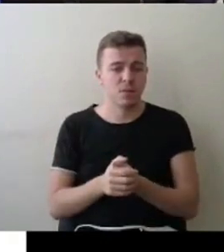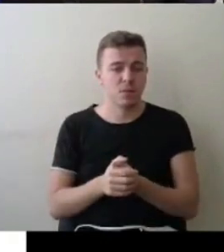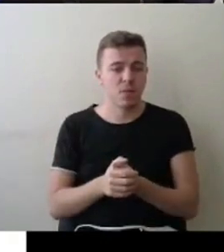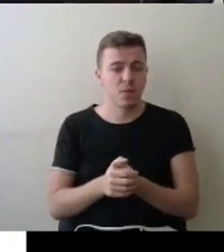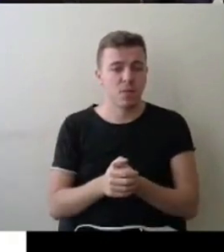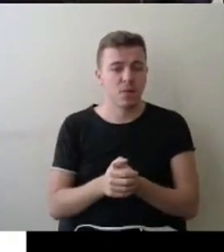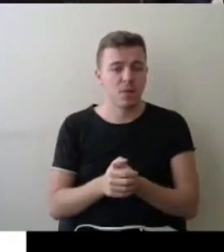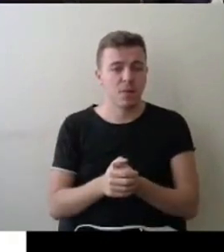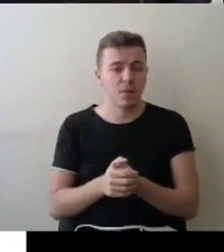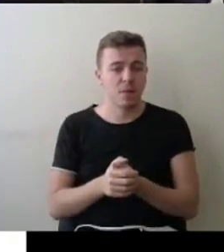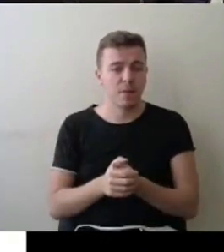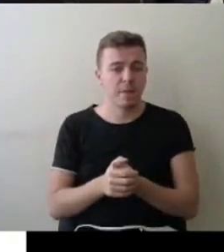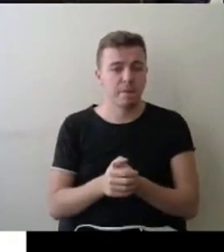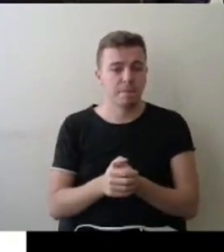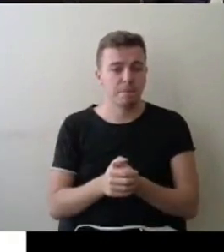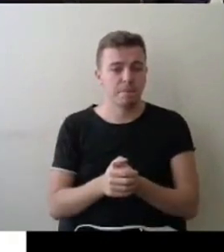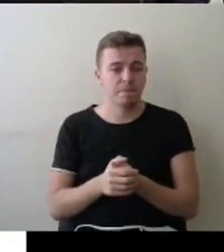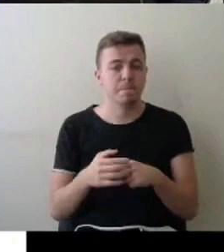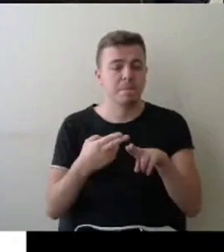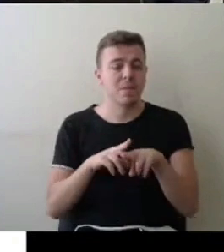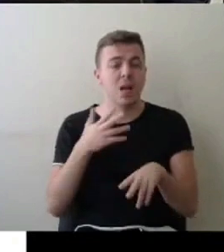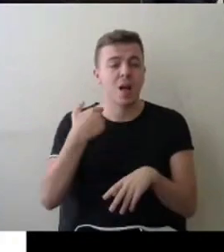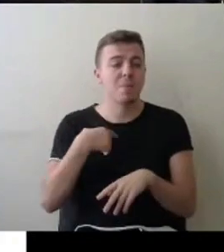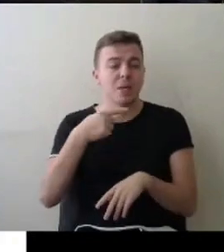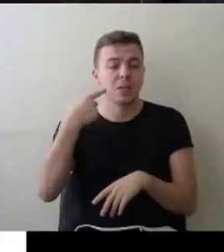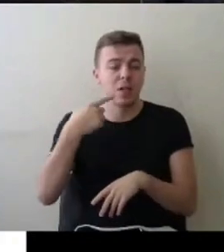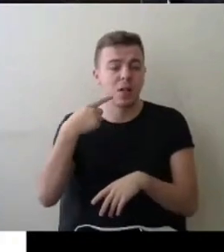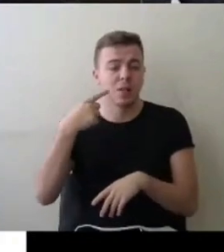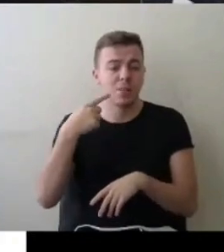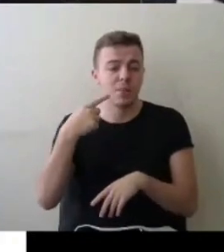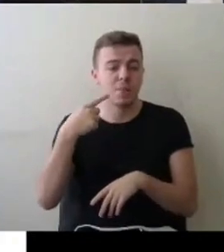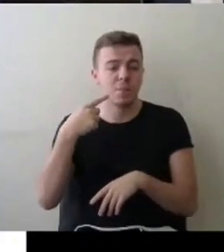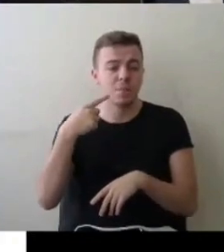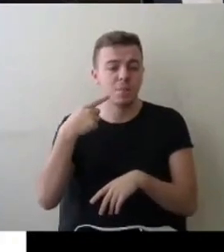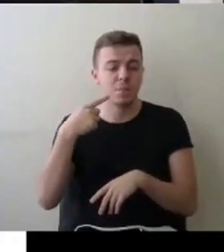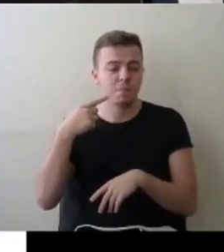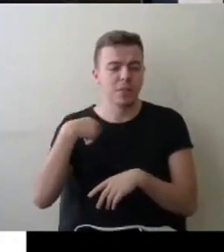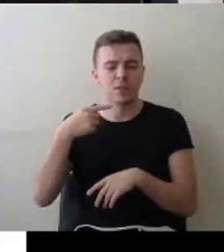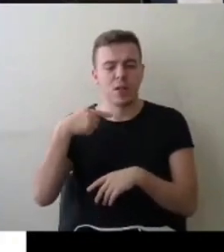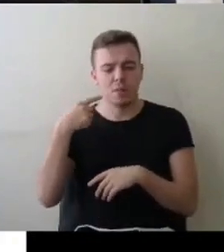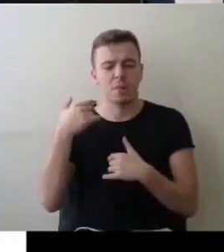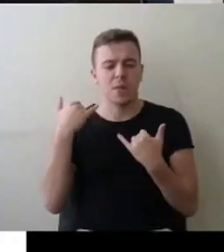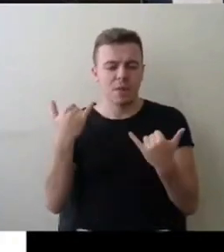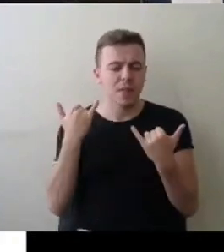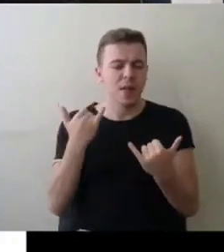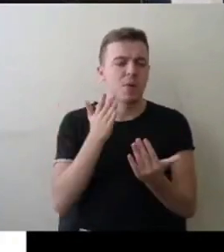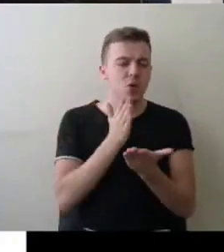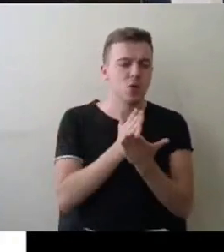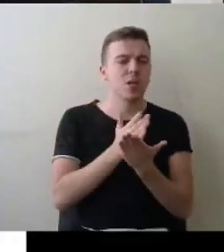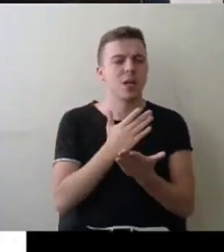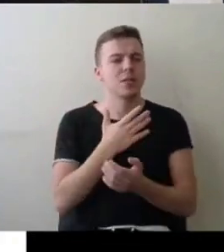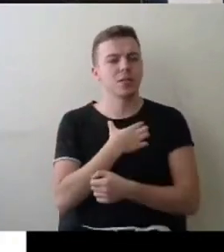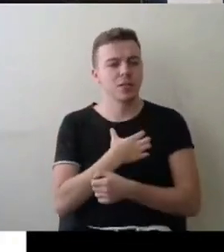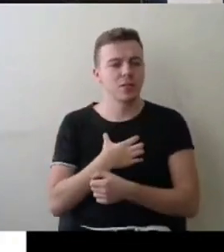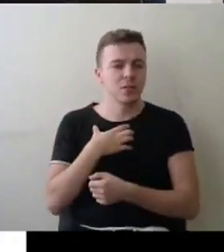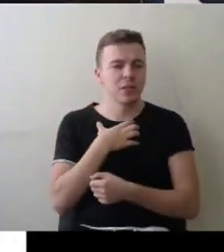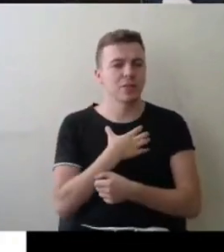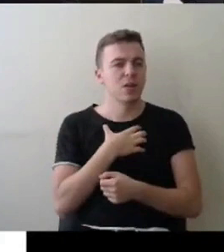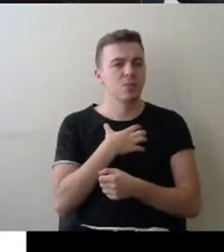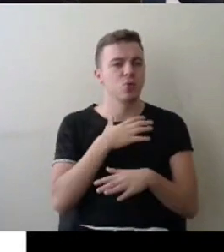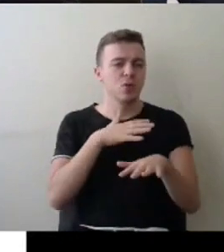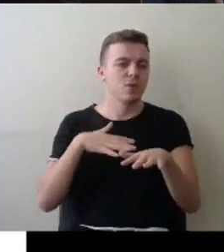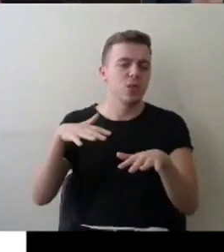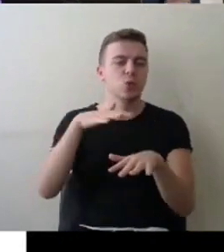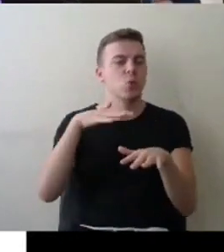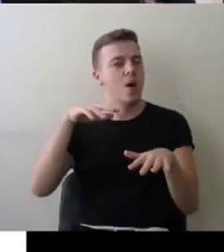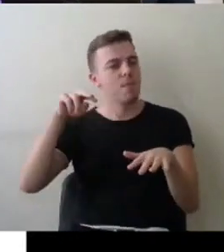sakykime, kai mes kalbam, vat mes kalbam, kad dabar yra kažkoks labai svarbus visuomeninis